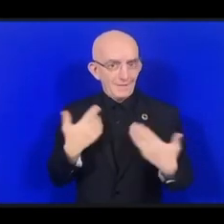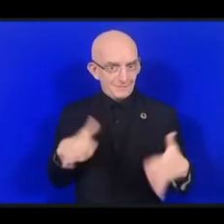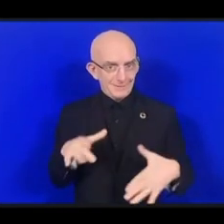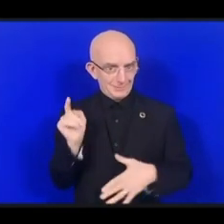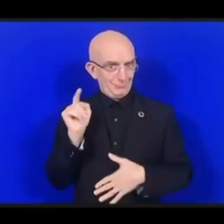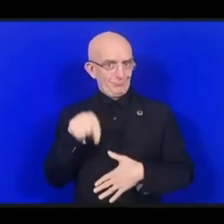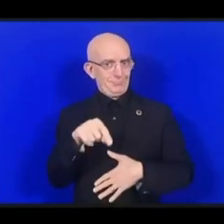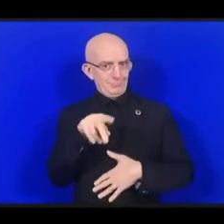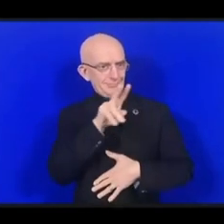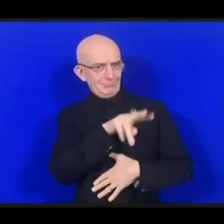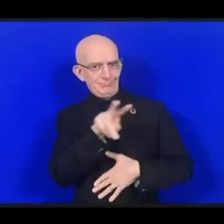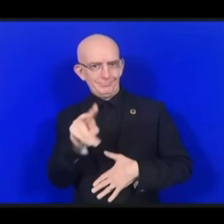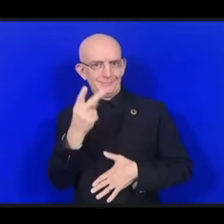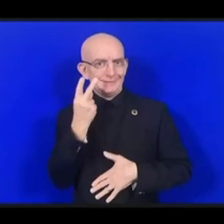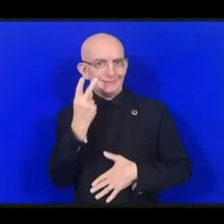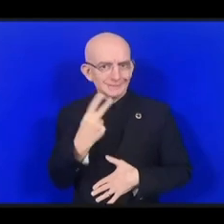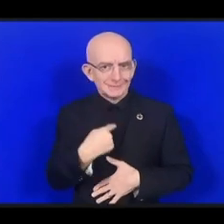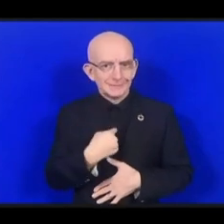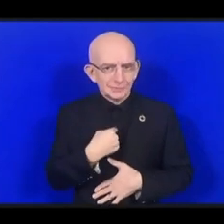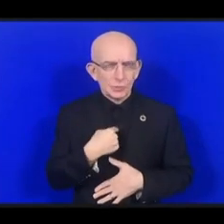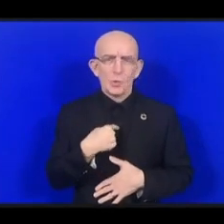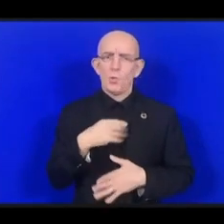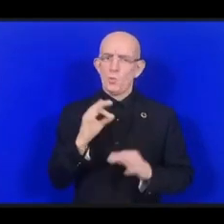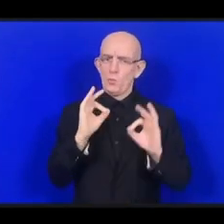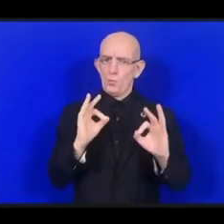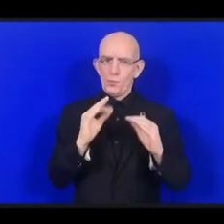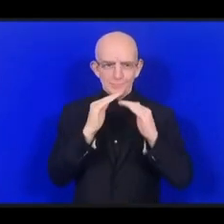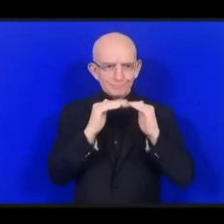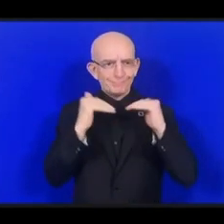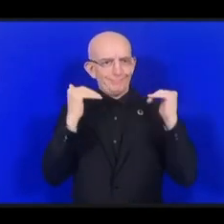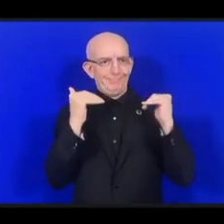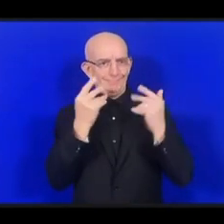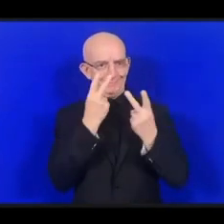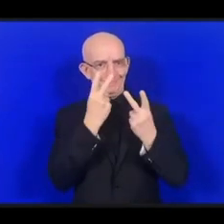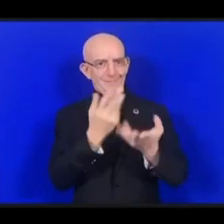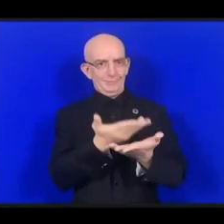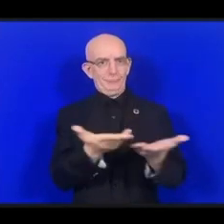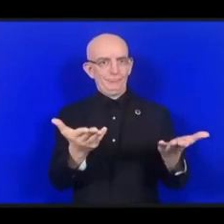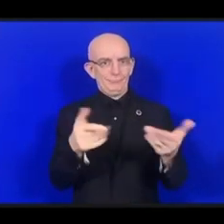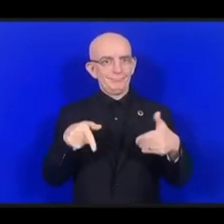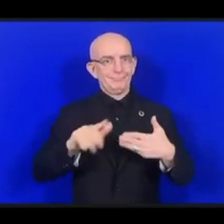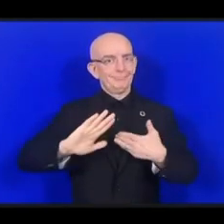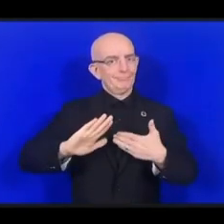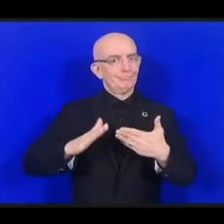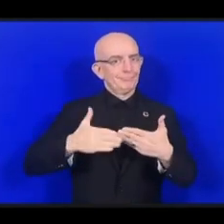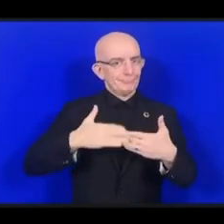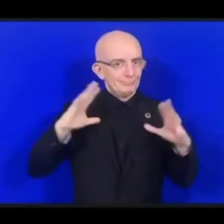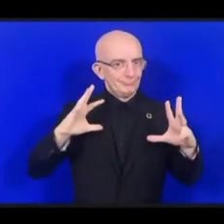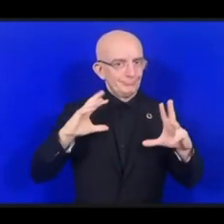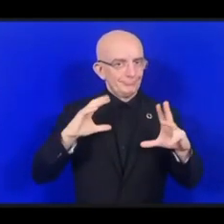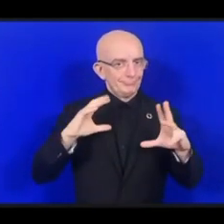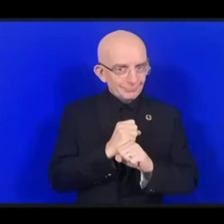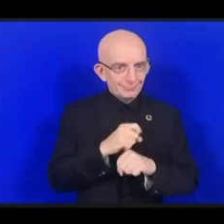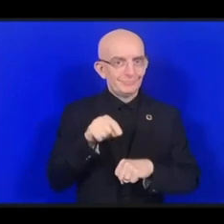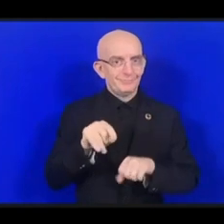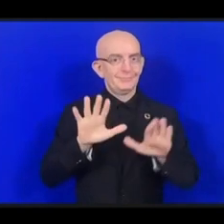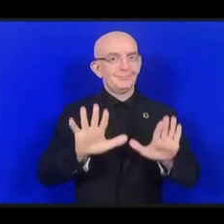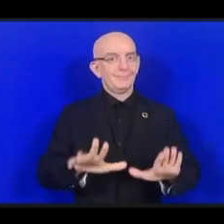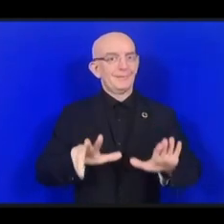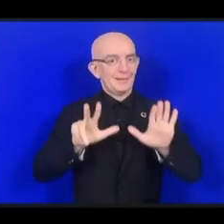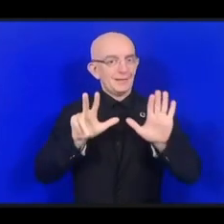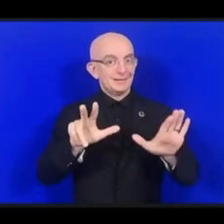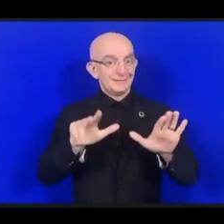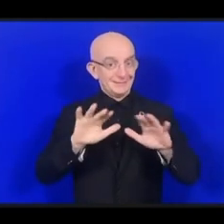هنا في ختام منتدى حوكمه الانترنت الثام بكل المقاييس كان منتدى